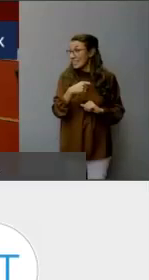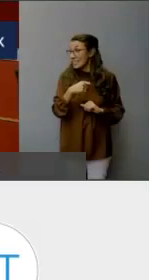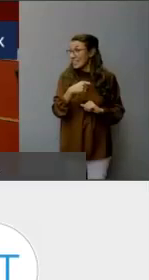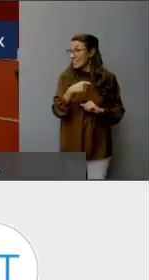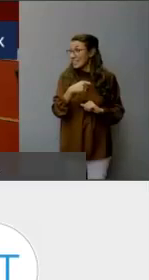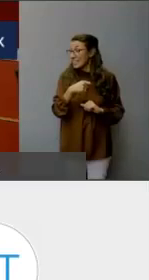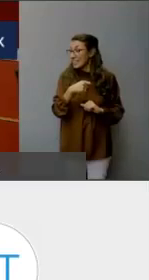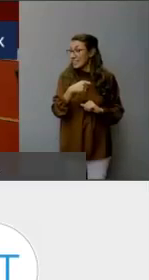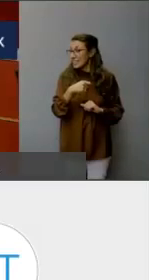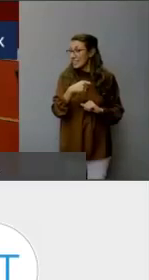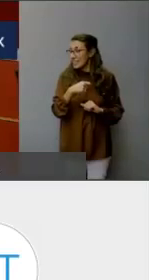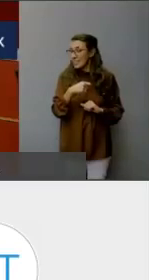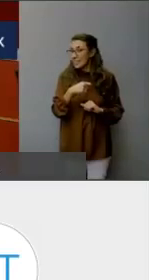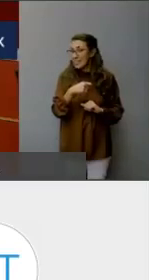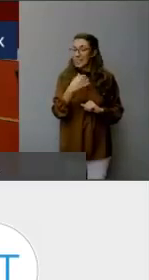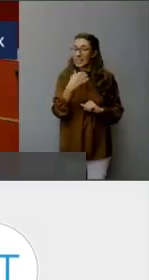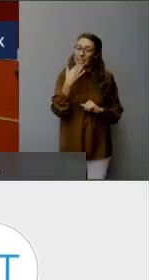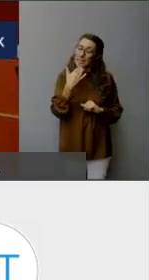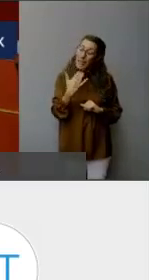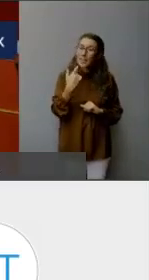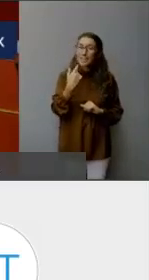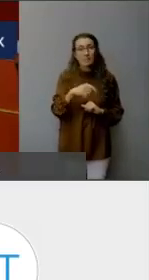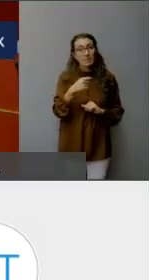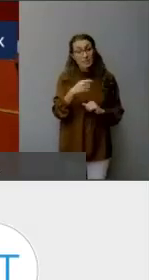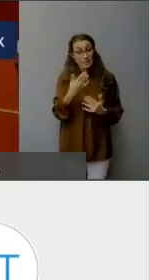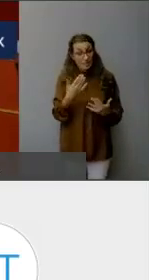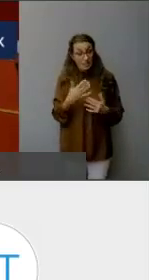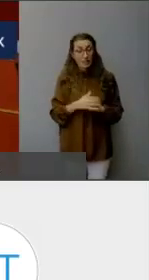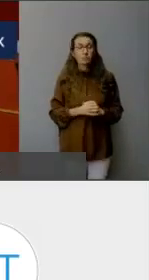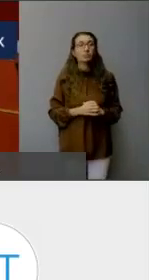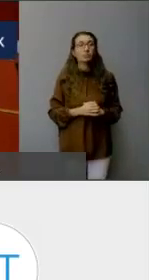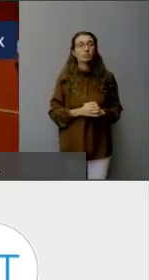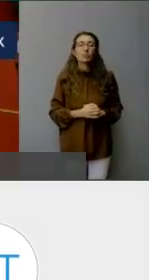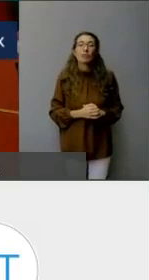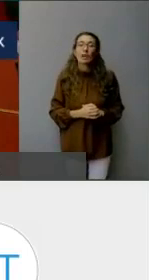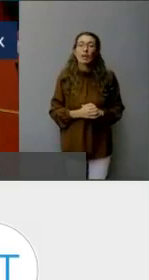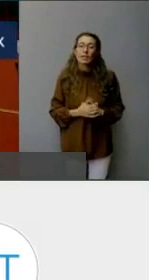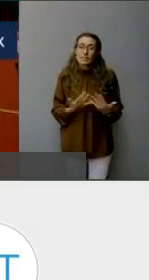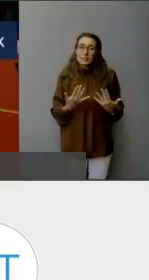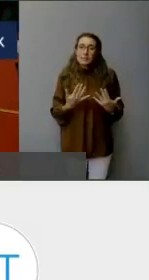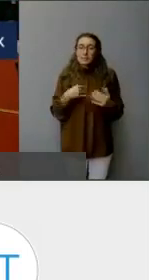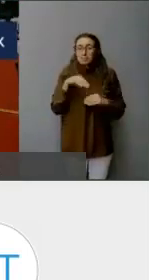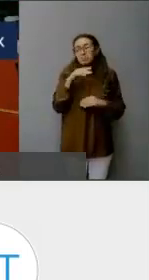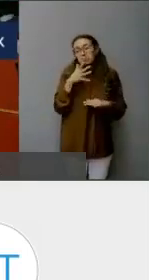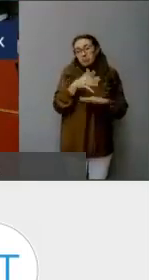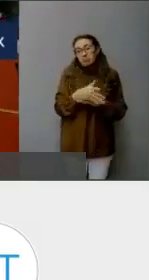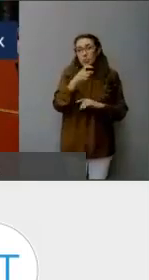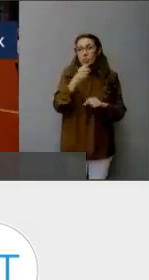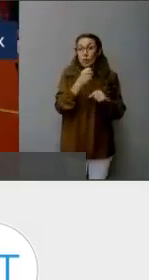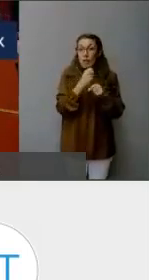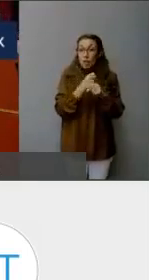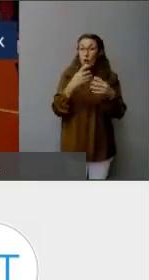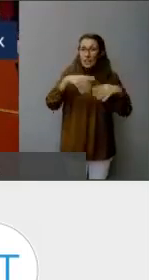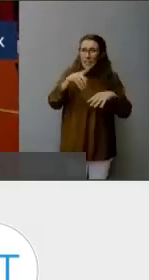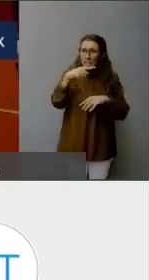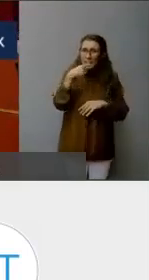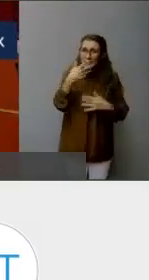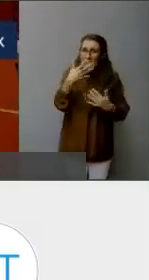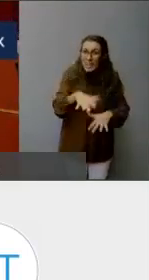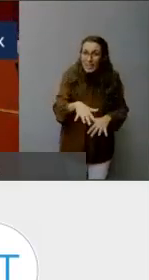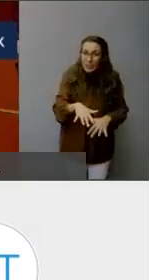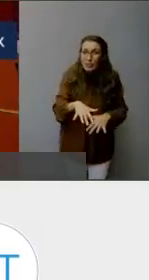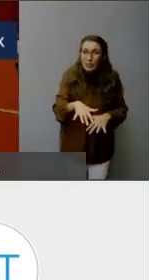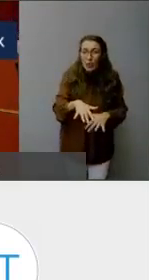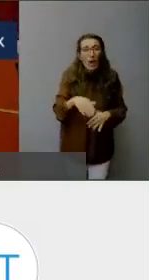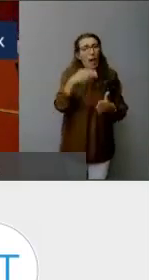ora grazie presidente perché per organizzano i lavori perché ovviamente come diceva già lei sono stati presentati centinaia